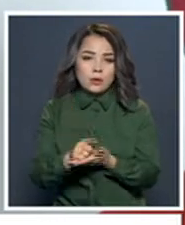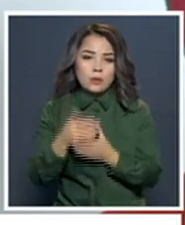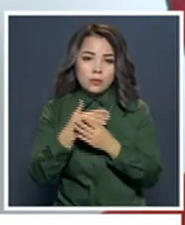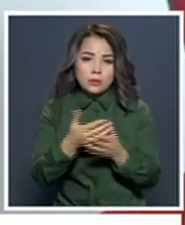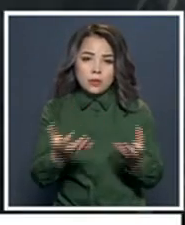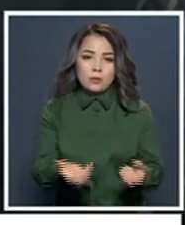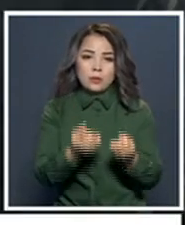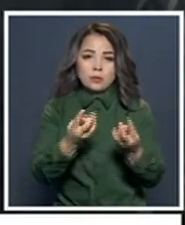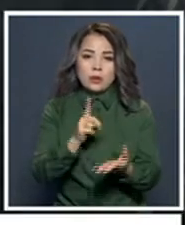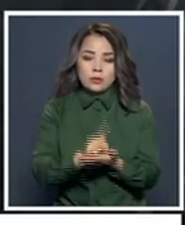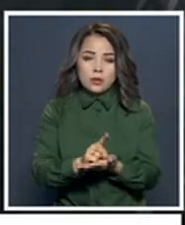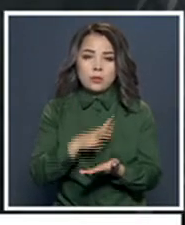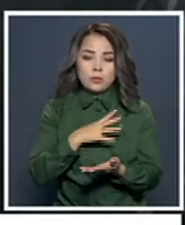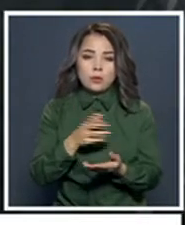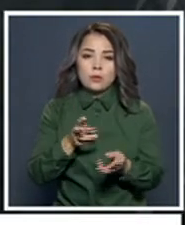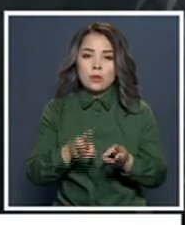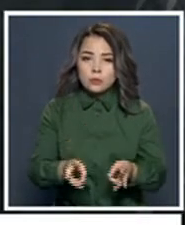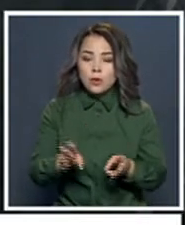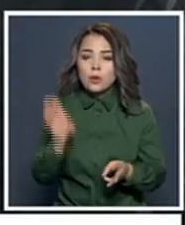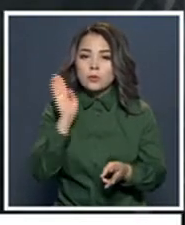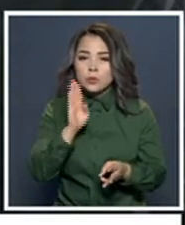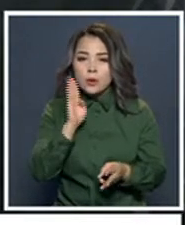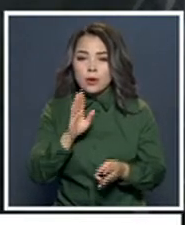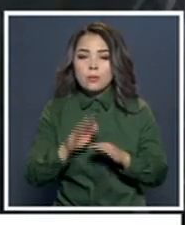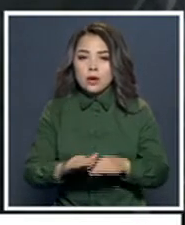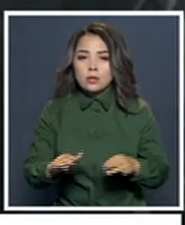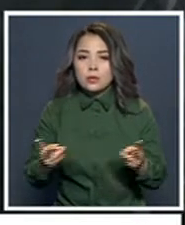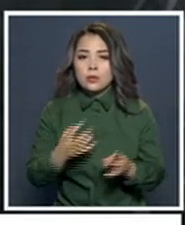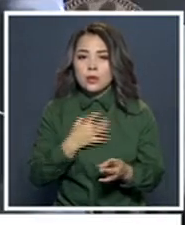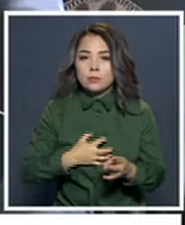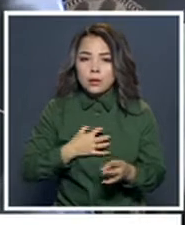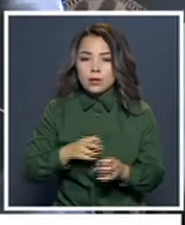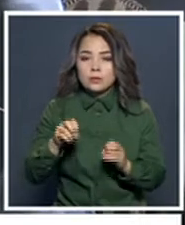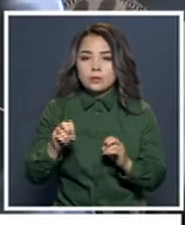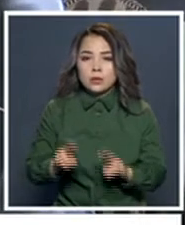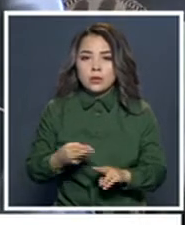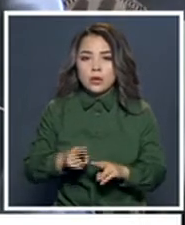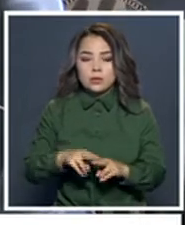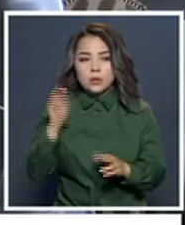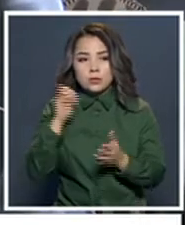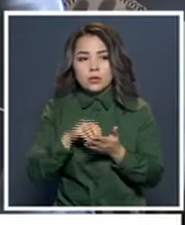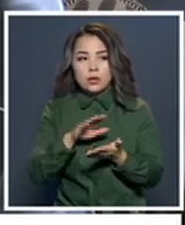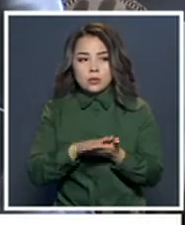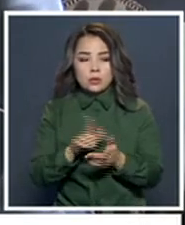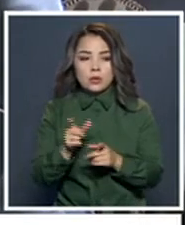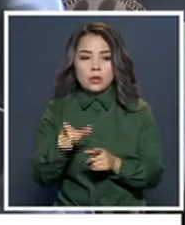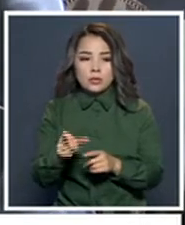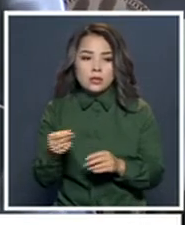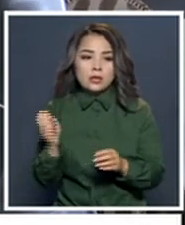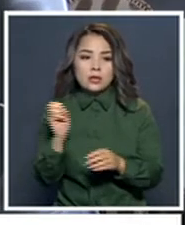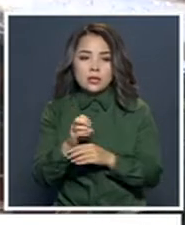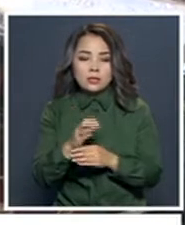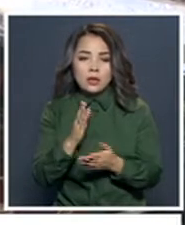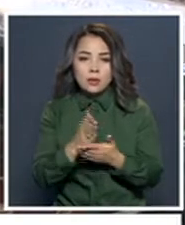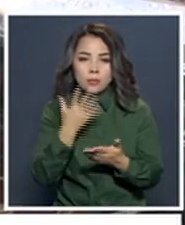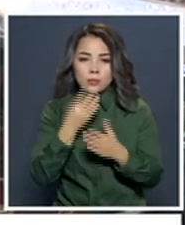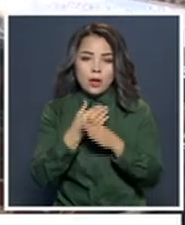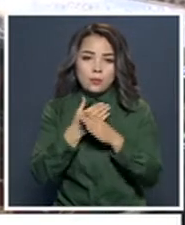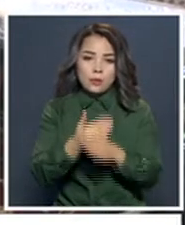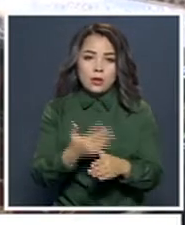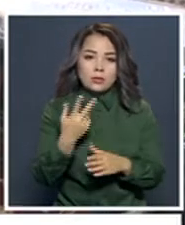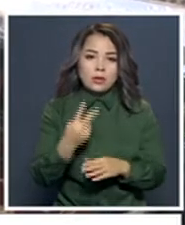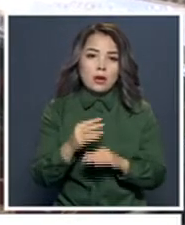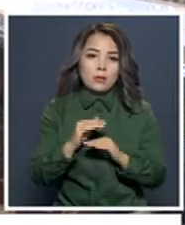Оларға отын, су, балаларға керекті заттарын әкеп берді. Арнайы есеп шот ашылып, халықтан қаржы жиналып жатыр. Сонымен қатар аман қалған екі